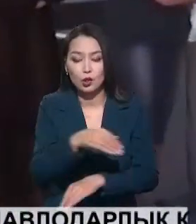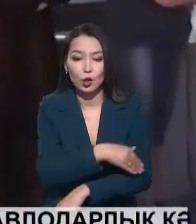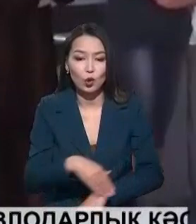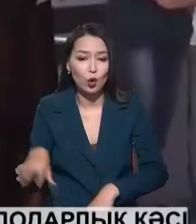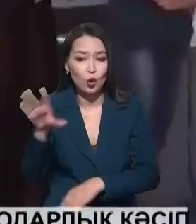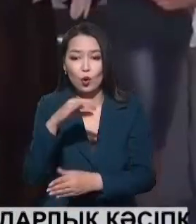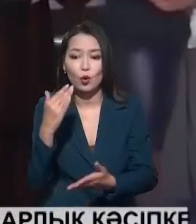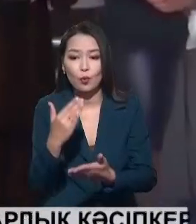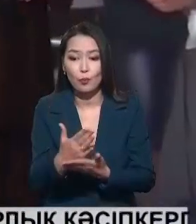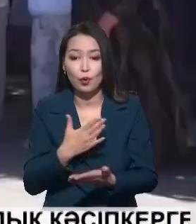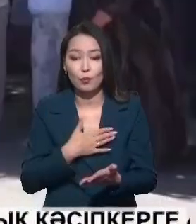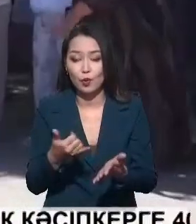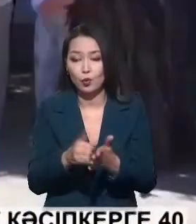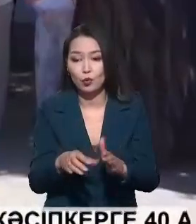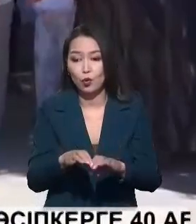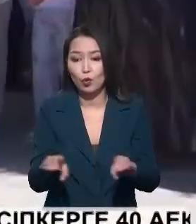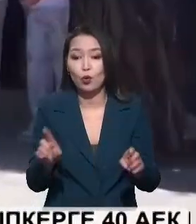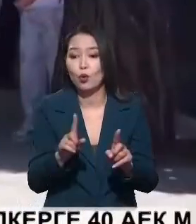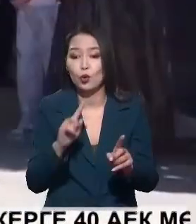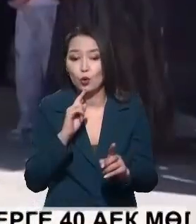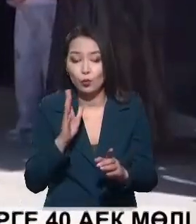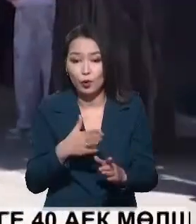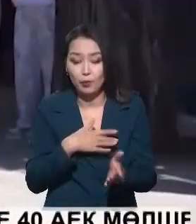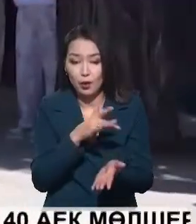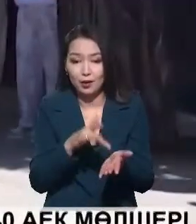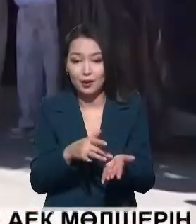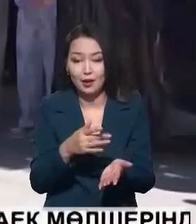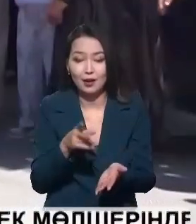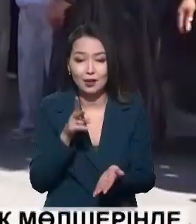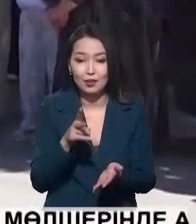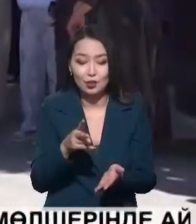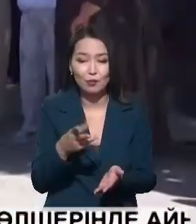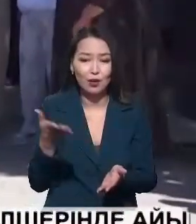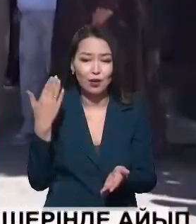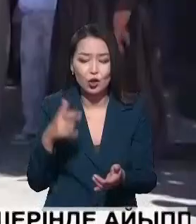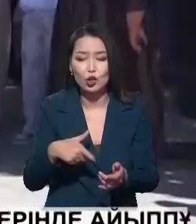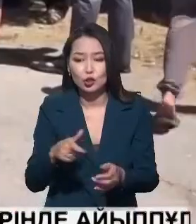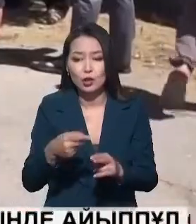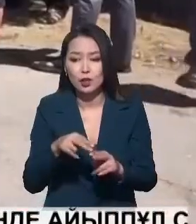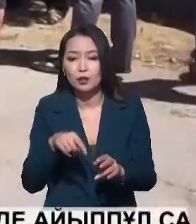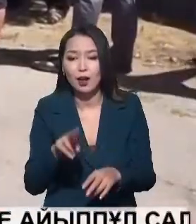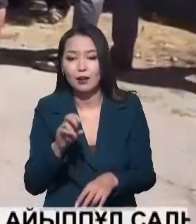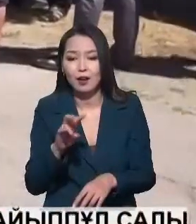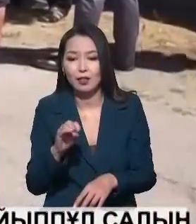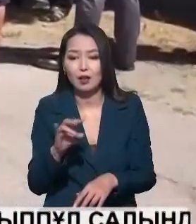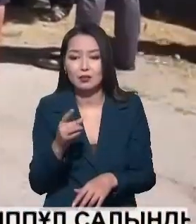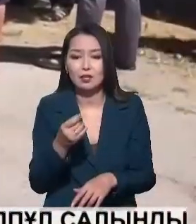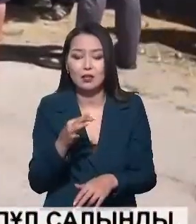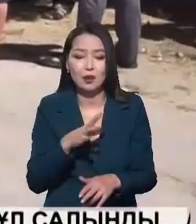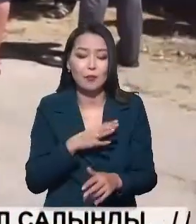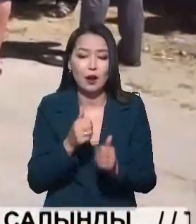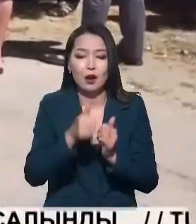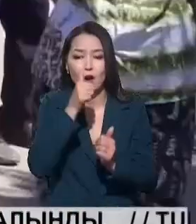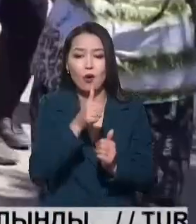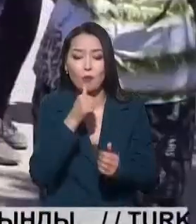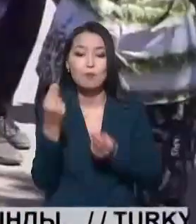бар. Бізді қосса кәріз жүйесі толып қалама, біздің қалаға 2000 жыл. 2000 жыл бұрын бұл жерде канализация болған. Дегенмен ай сайын коммуналдық